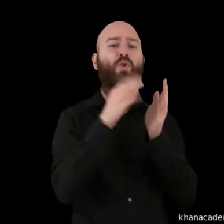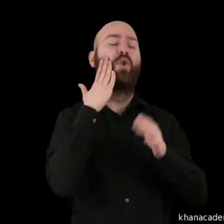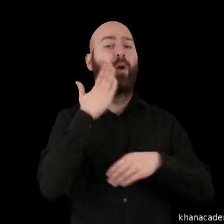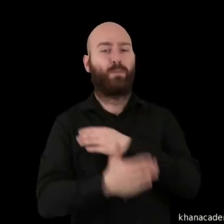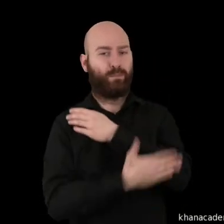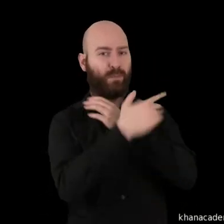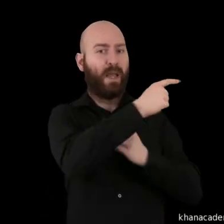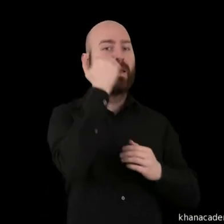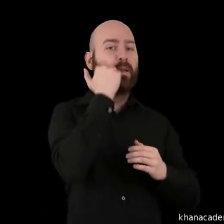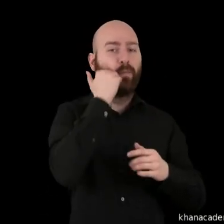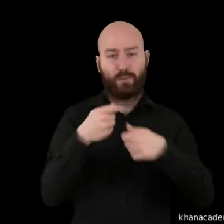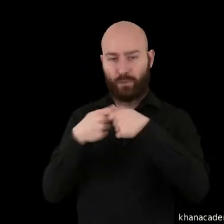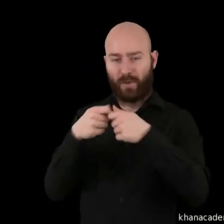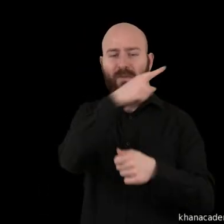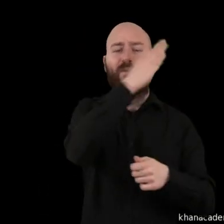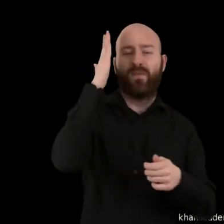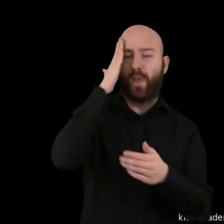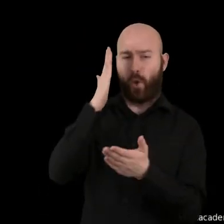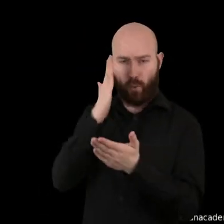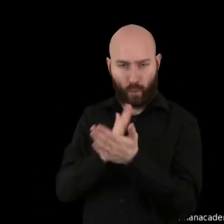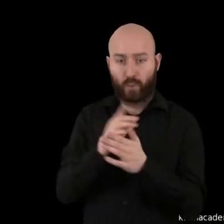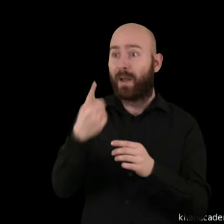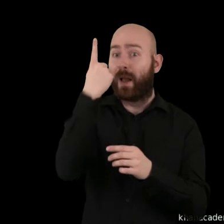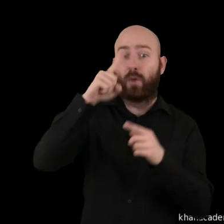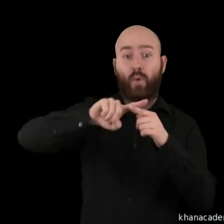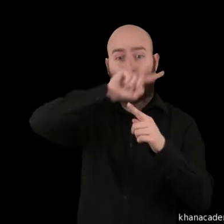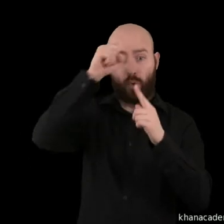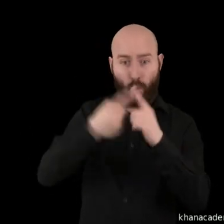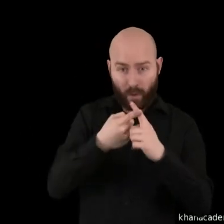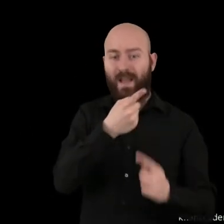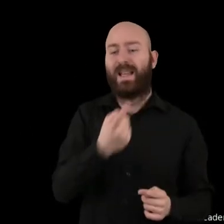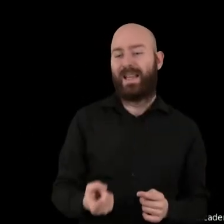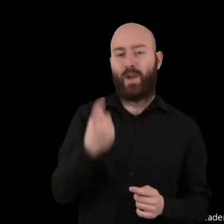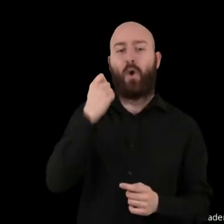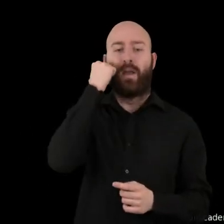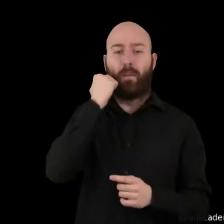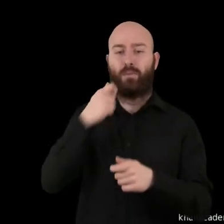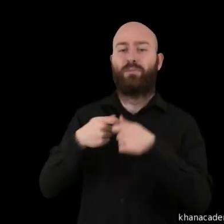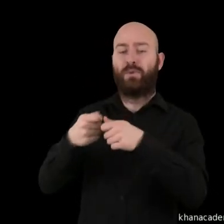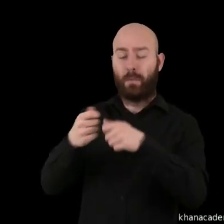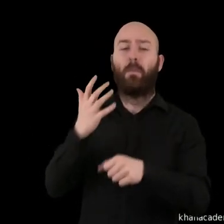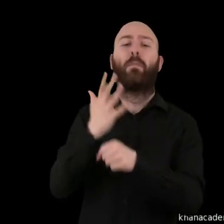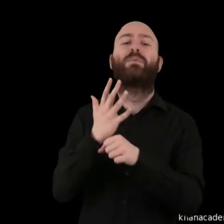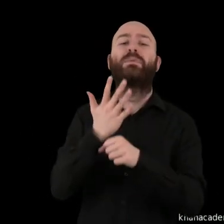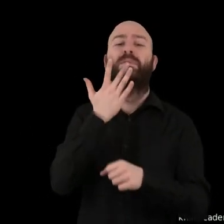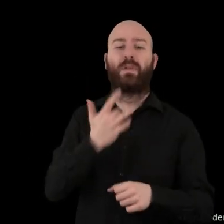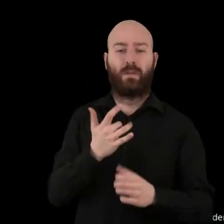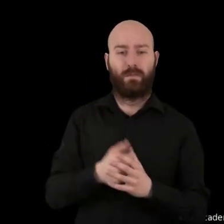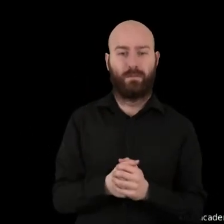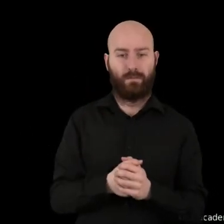Cała ta kwota pochodzi z jabłek. Wiemy też, że cena jabłek w roku pierwszym wynosiła 50 centów za funt.